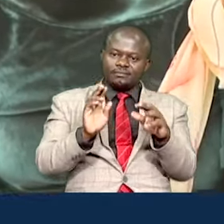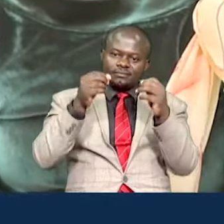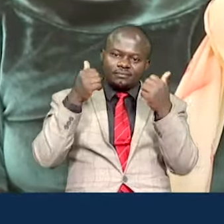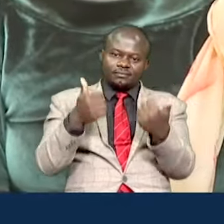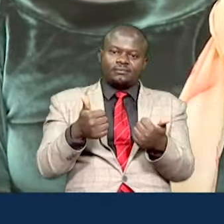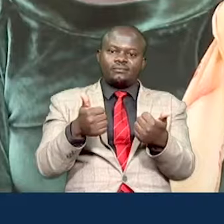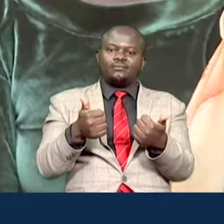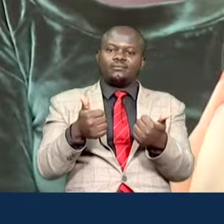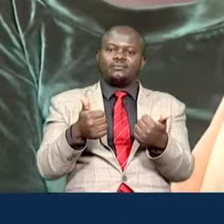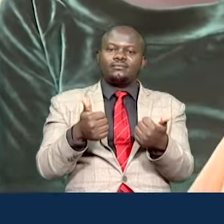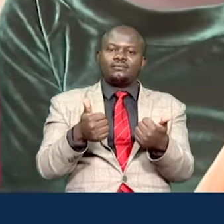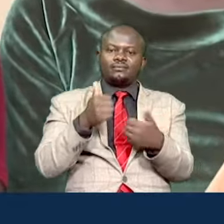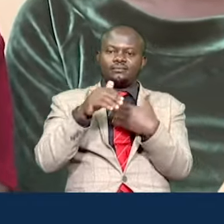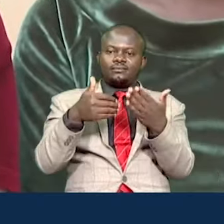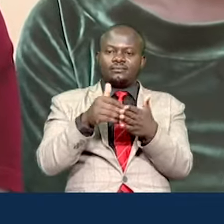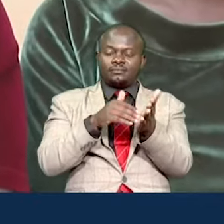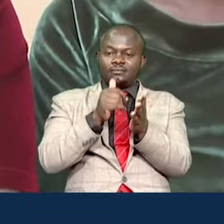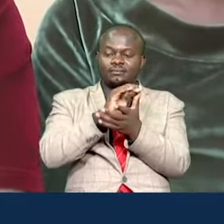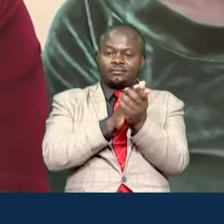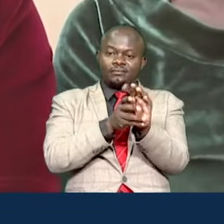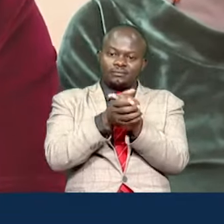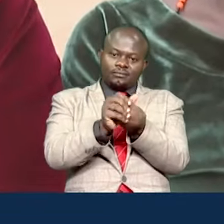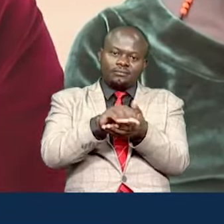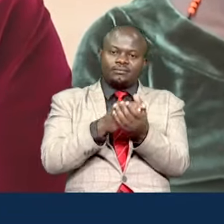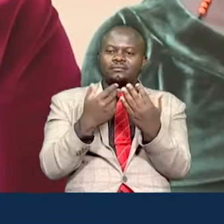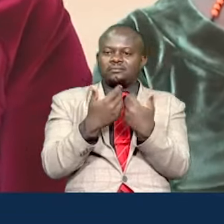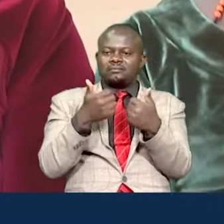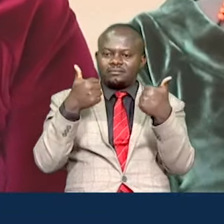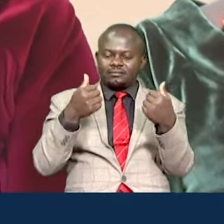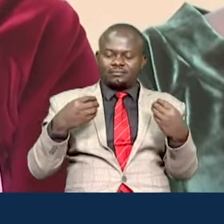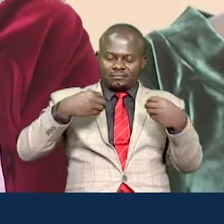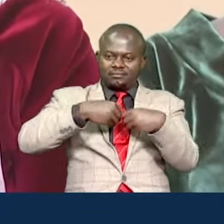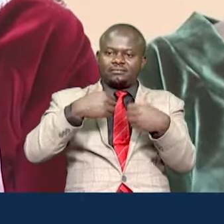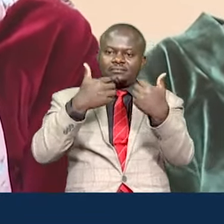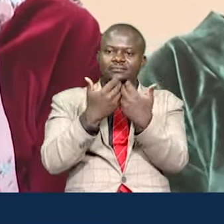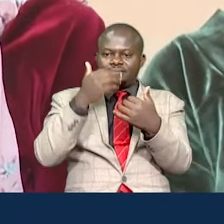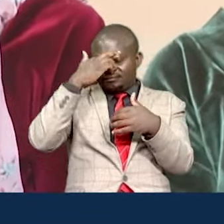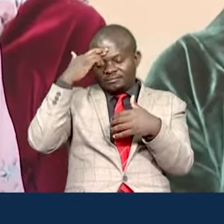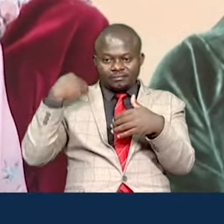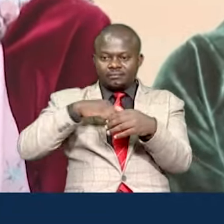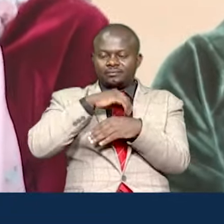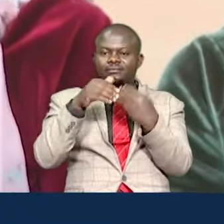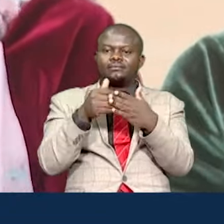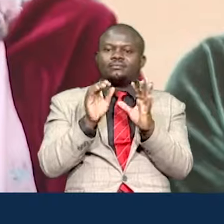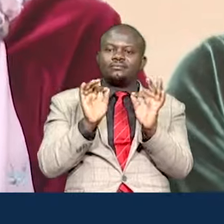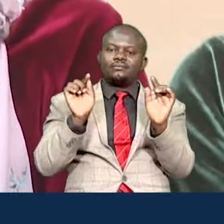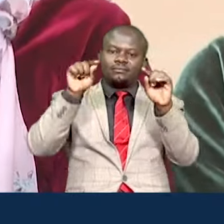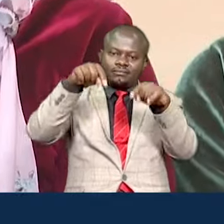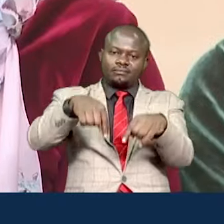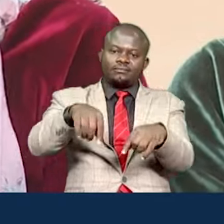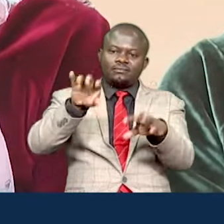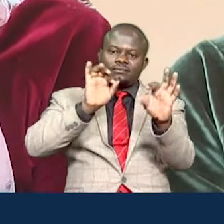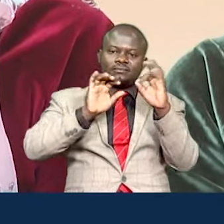neza, akakaraba, akaberwa, akambara akaberwa, niyo mpamvu twese twashananitse tuza